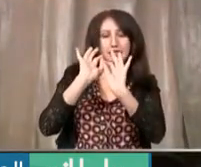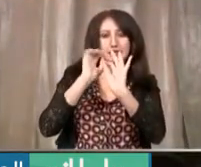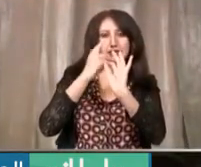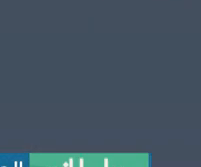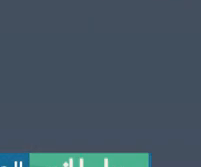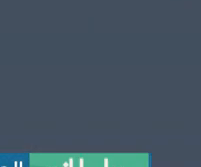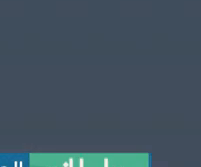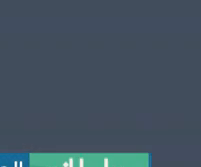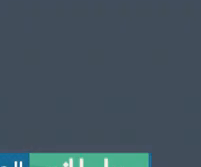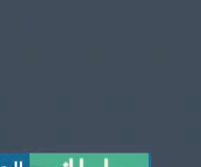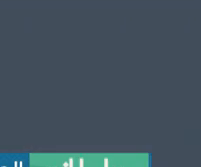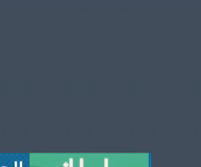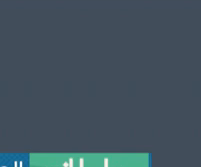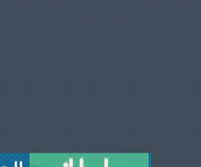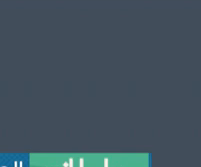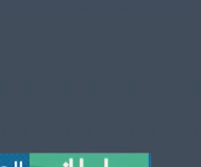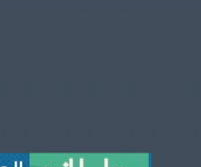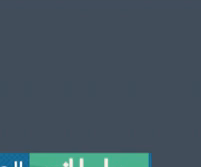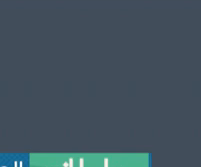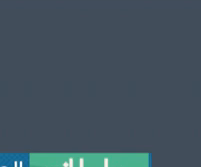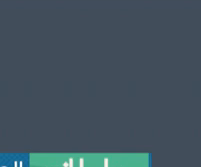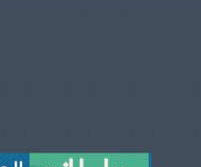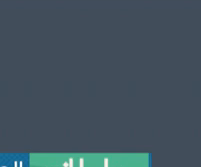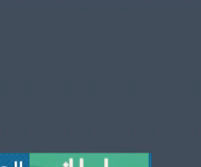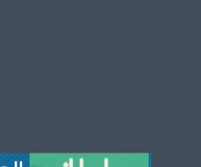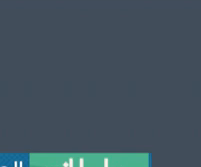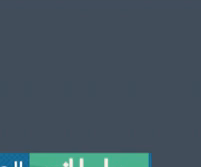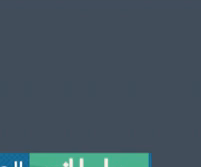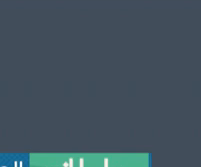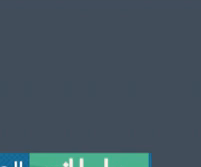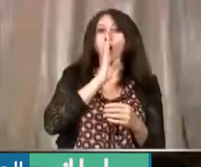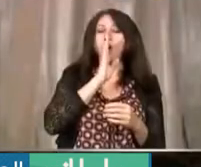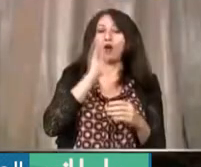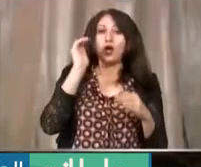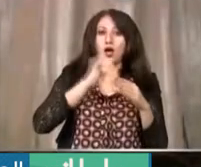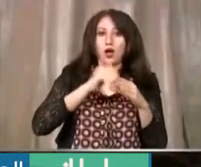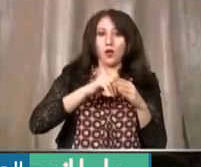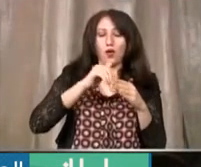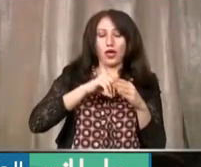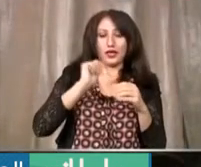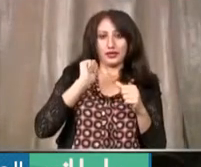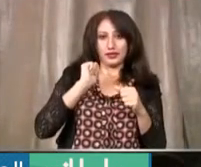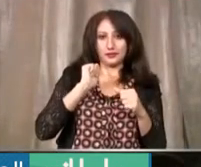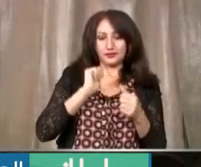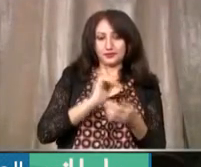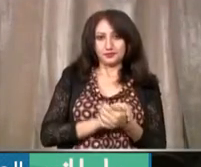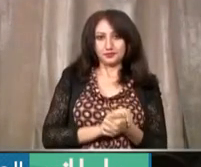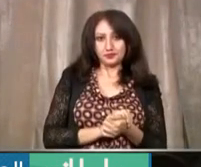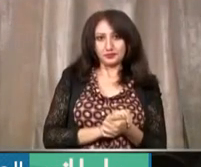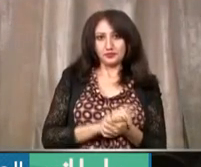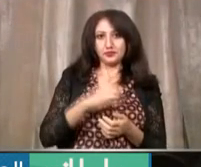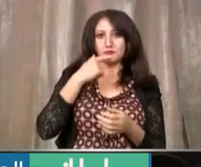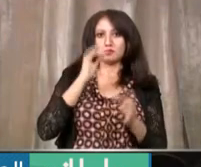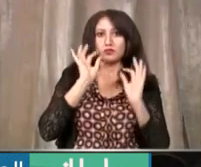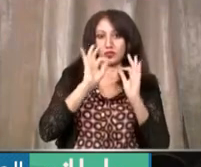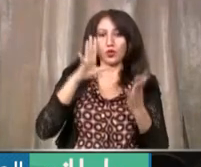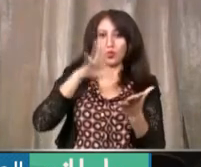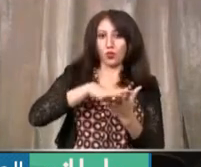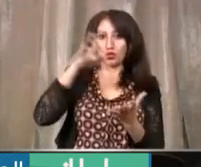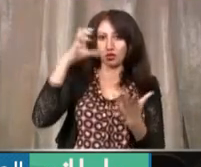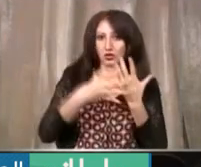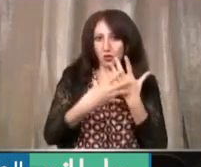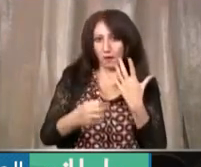رفع كفائتها دي اوراق العمليه الانتخابيه قدر المستطاع يعني بالاضافه لل تيدات